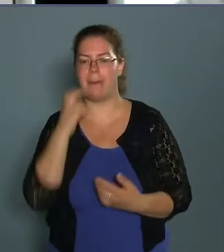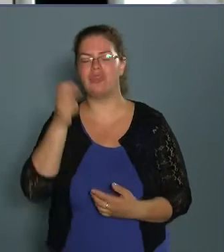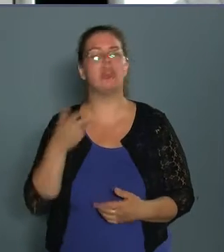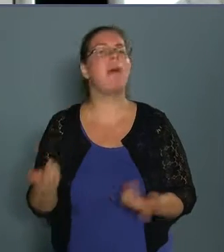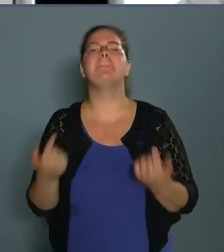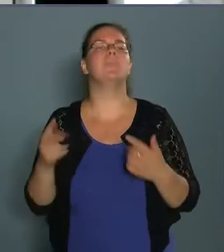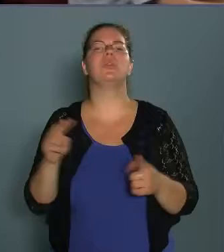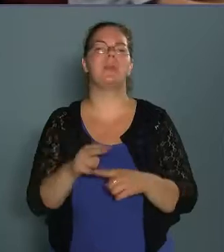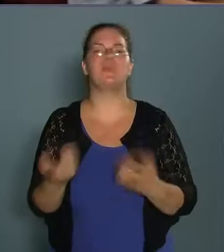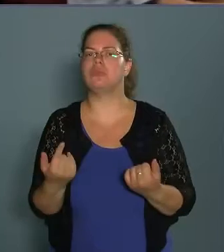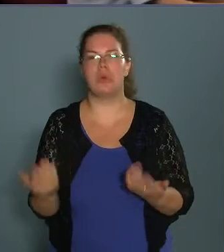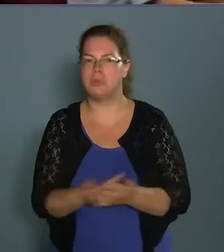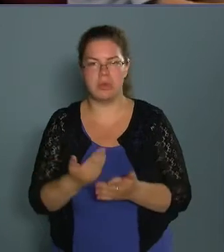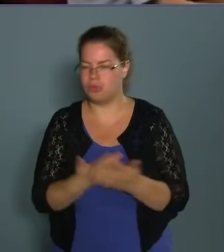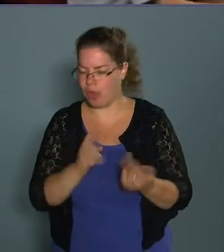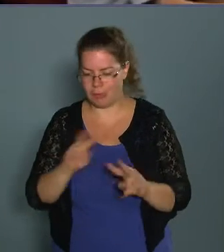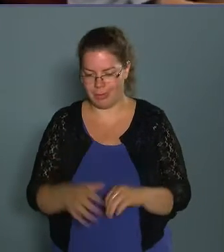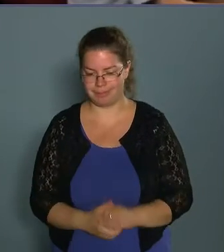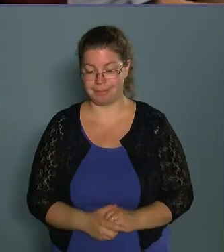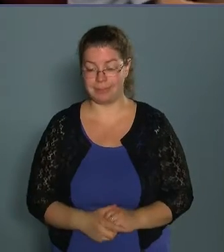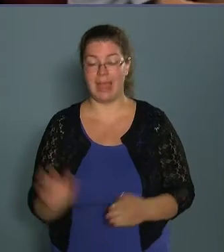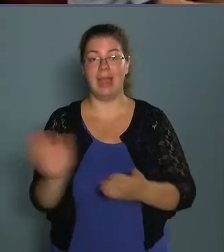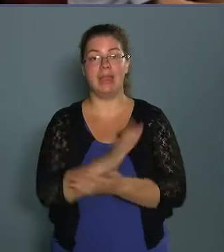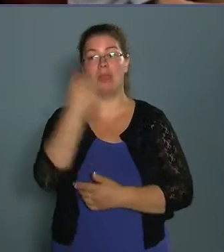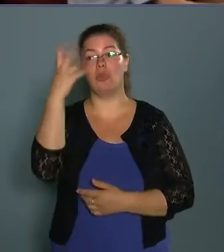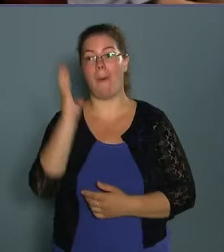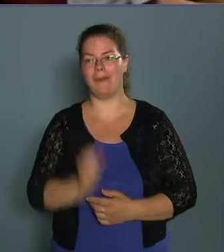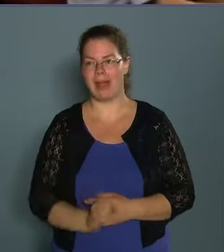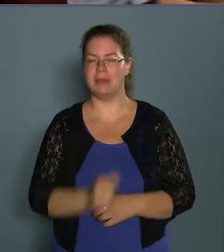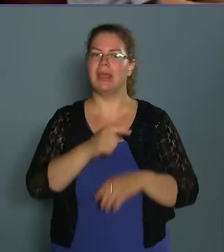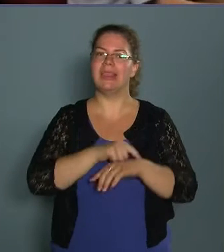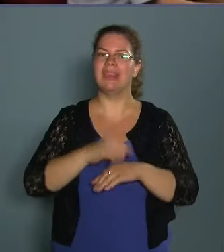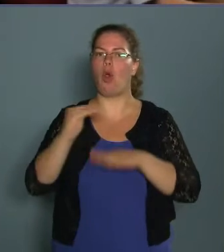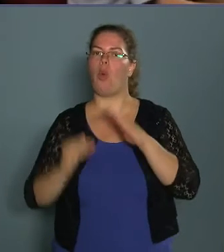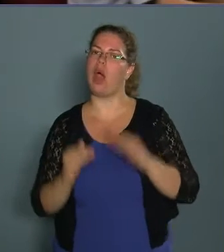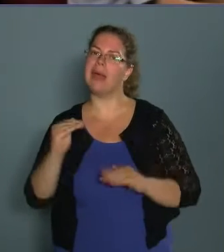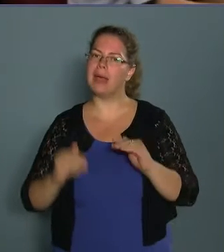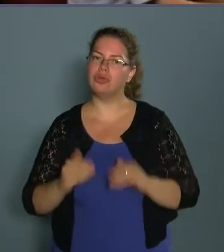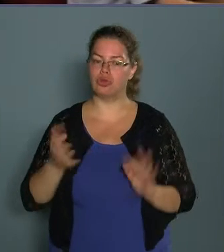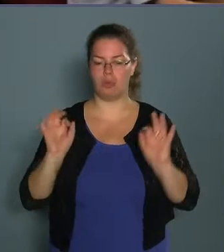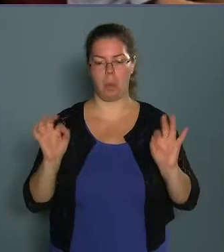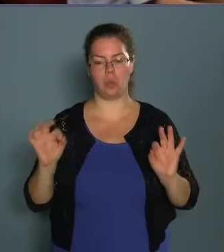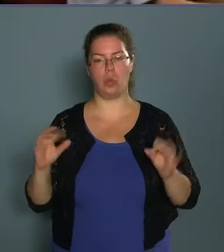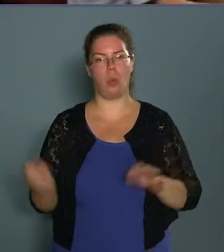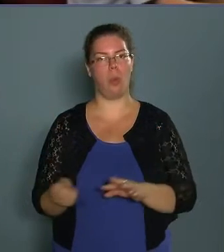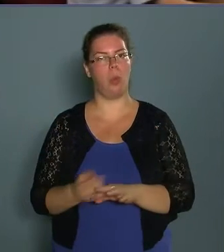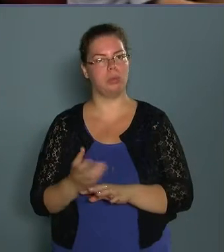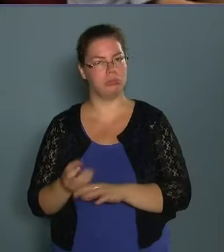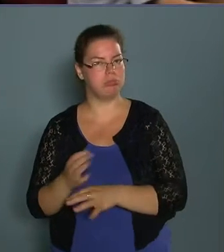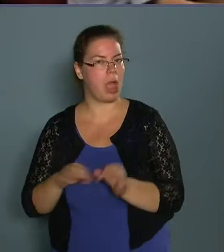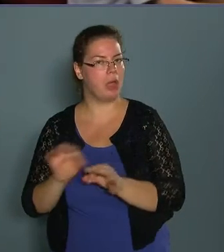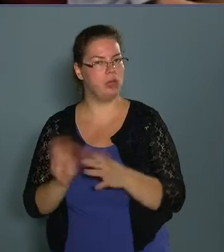a szempontból mi újság van? Nagyon egyszerűen tudok rá válaszolni. Időarányosan jól